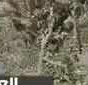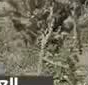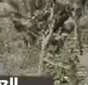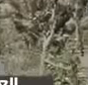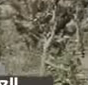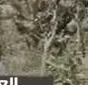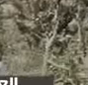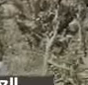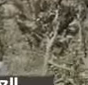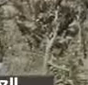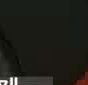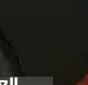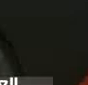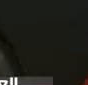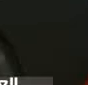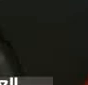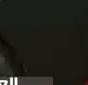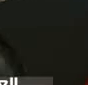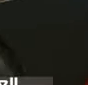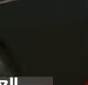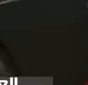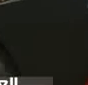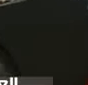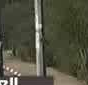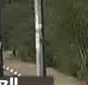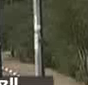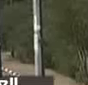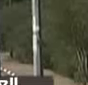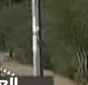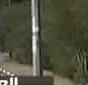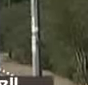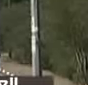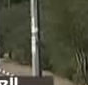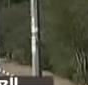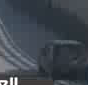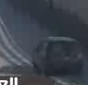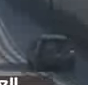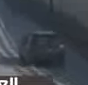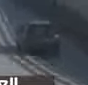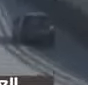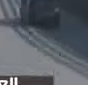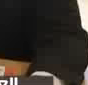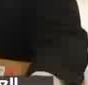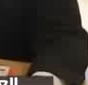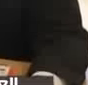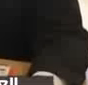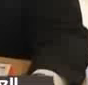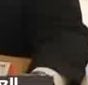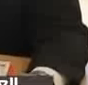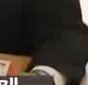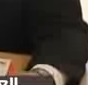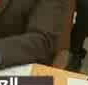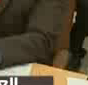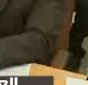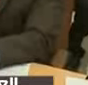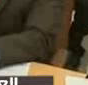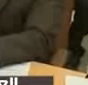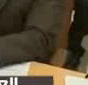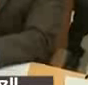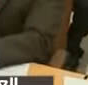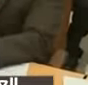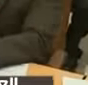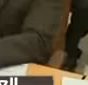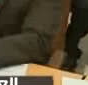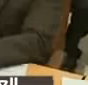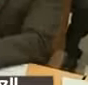ارتفاع نسب الحوادث القاتلة موضوع يوم دراسي، وخبراء يبحثون في الكلفة الاقتصادية والاجتماعية والنفسية لهذه